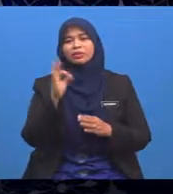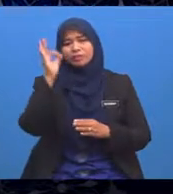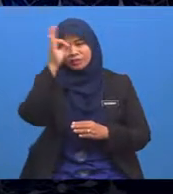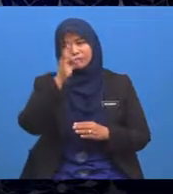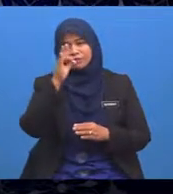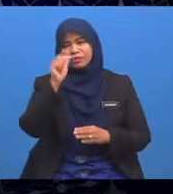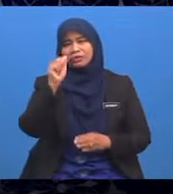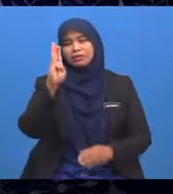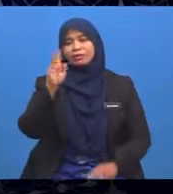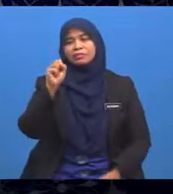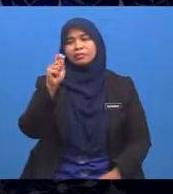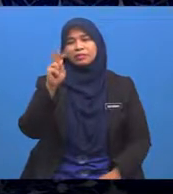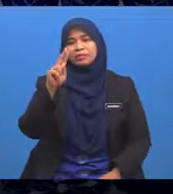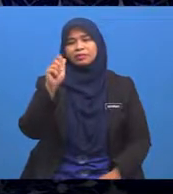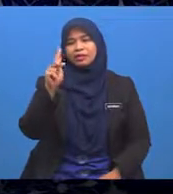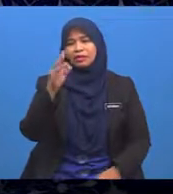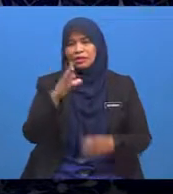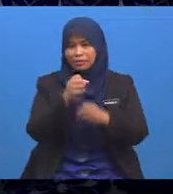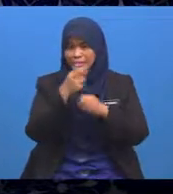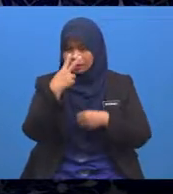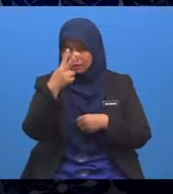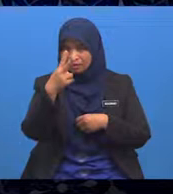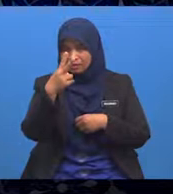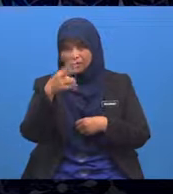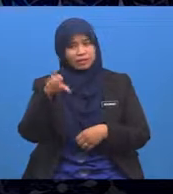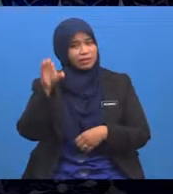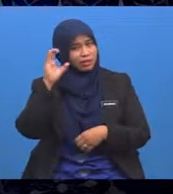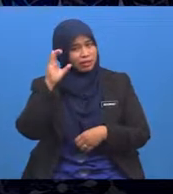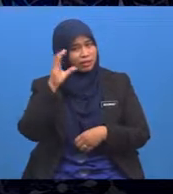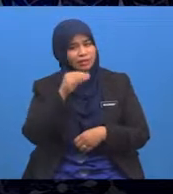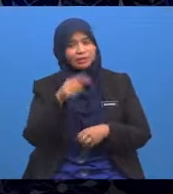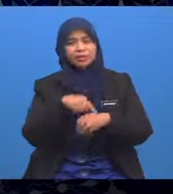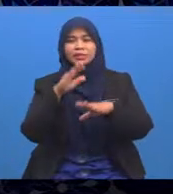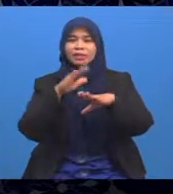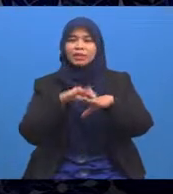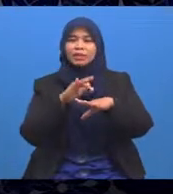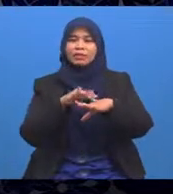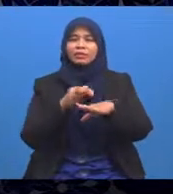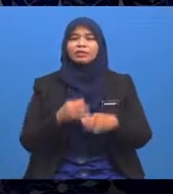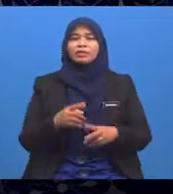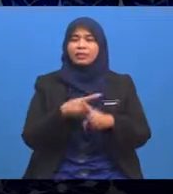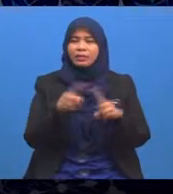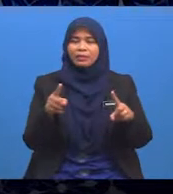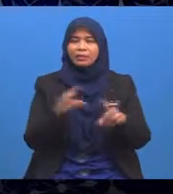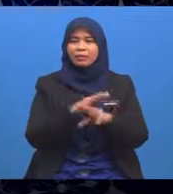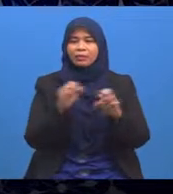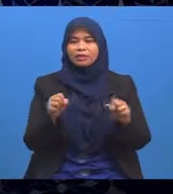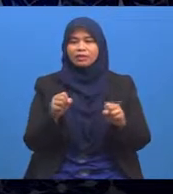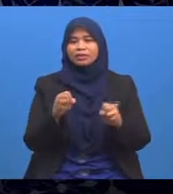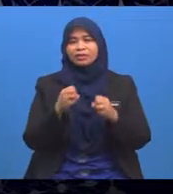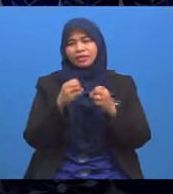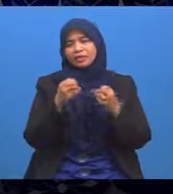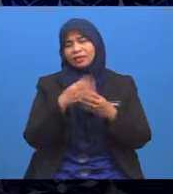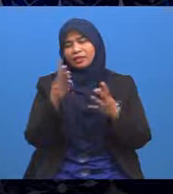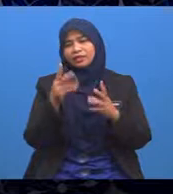abstrak. Ia dapat dilihat, didengar dan disentuh. Tetapi, ia tidak dapat dinyatakan